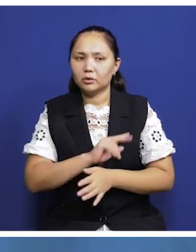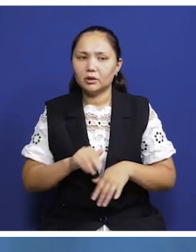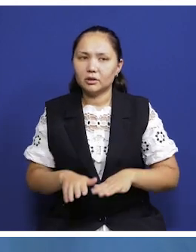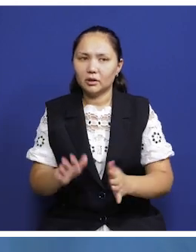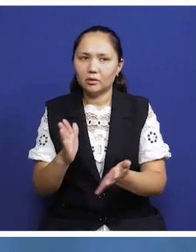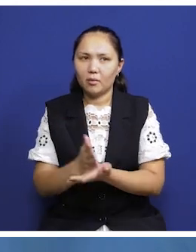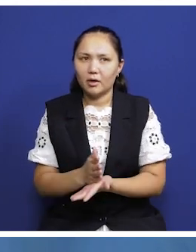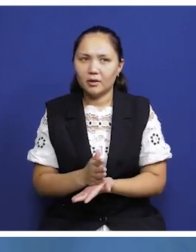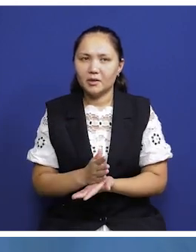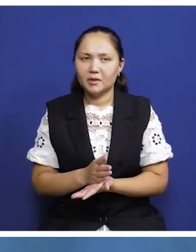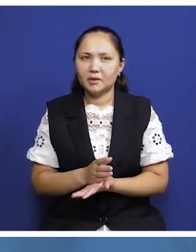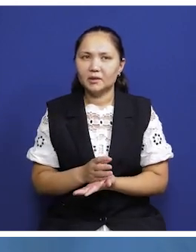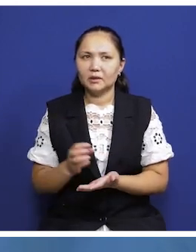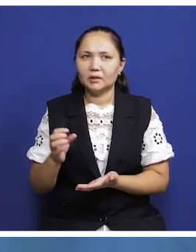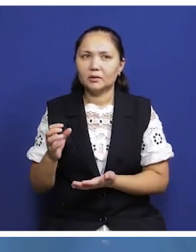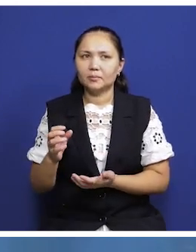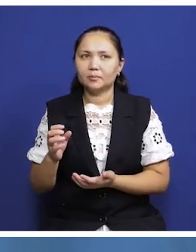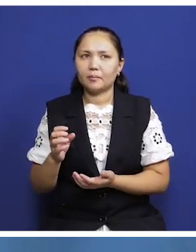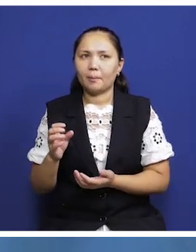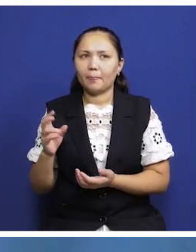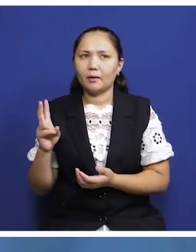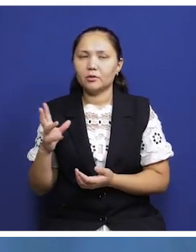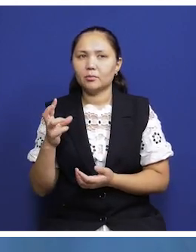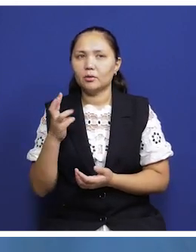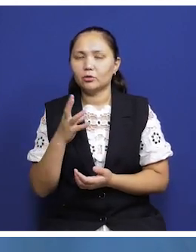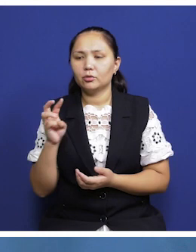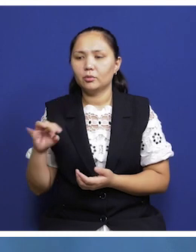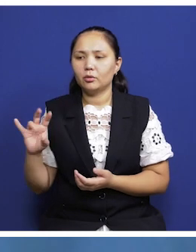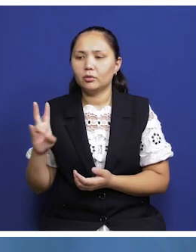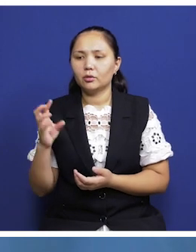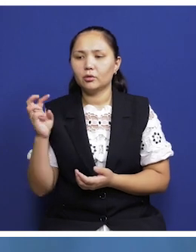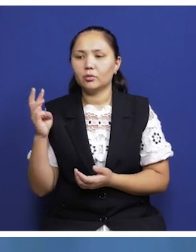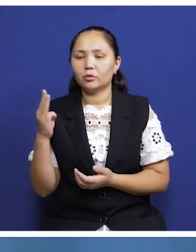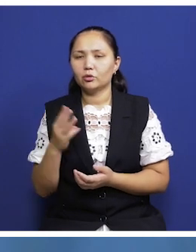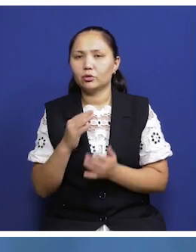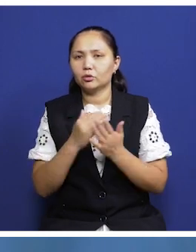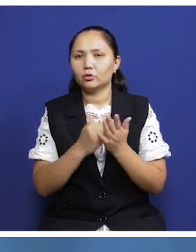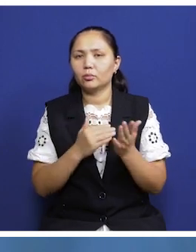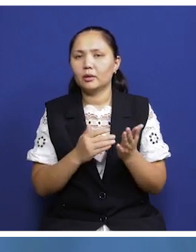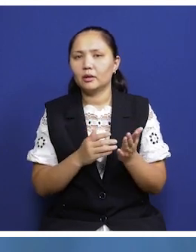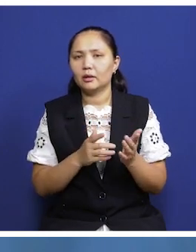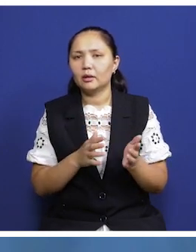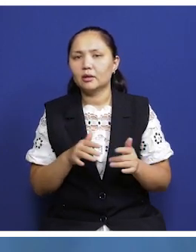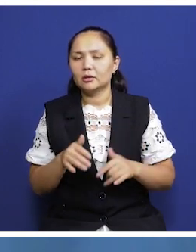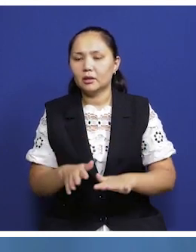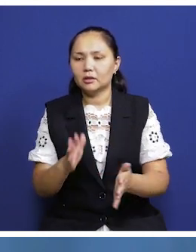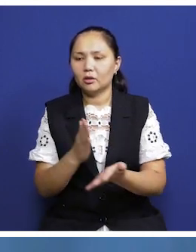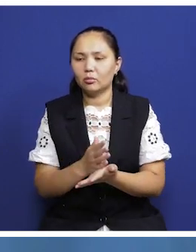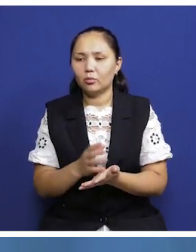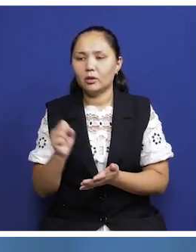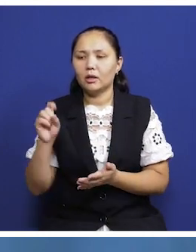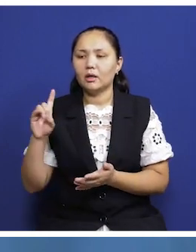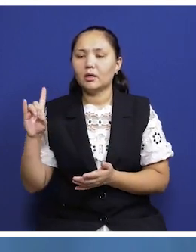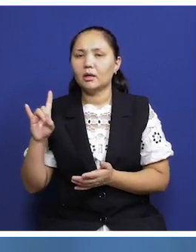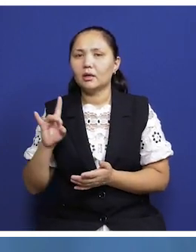жүргізілді. Соңғы 5 жылда 623 миллион теңгеге 3 жоба іске асырылды. Атап айтқанда Арыстанбап кесенесінің